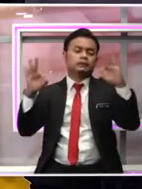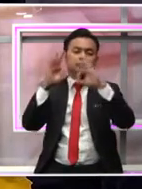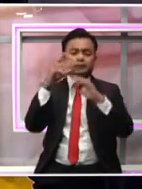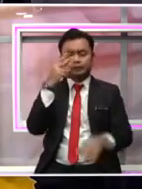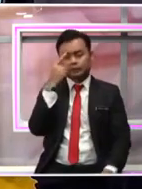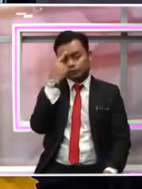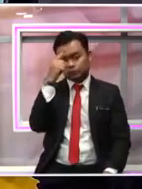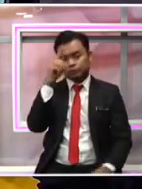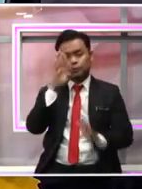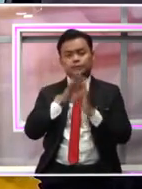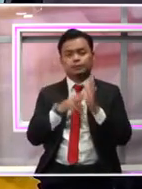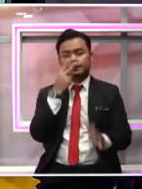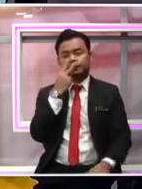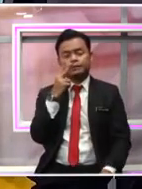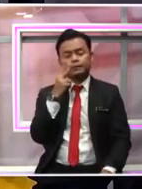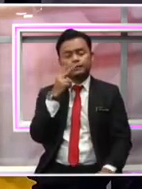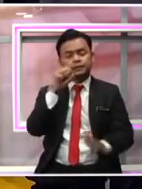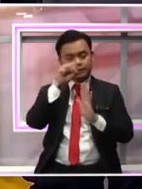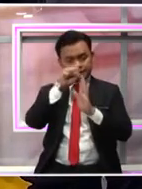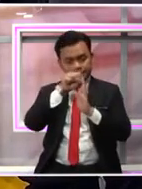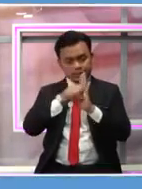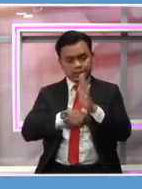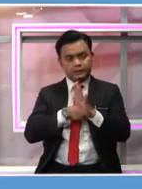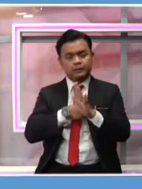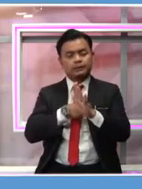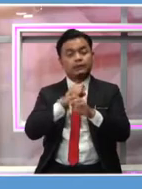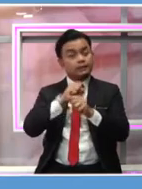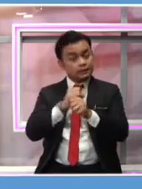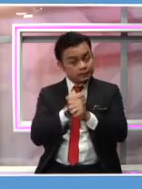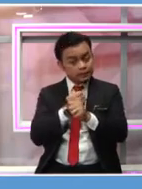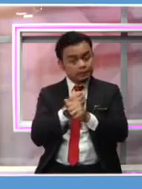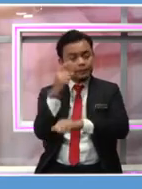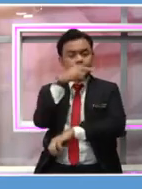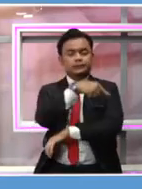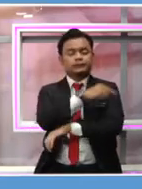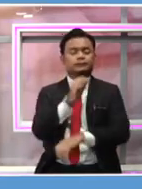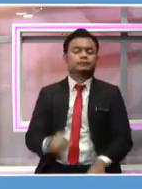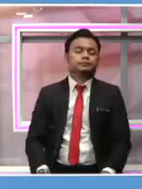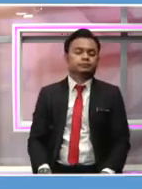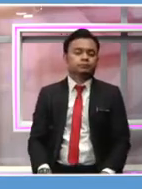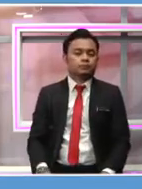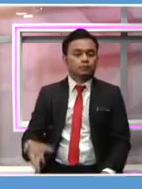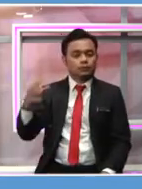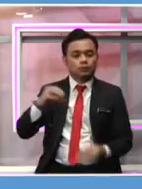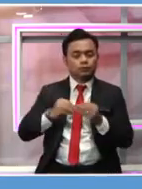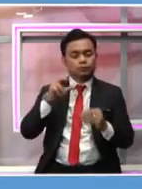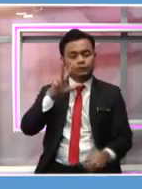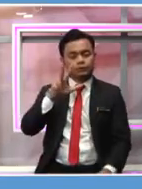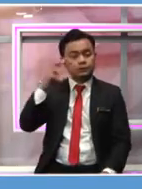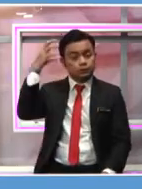seterusnya anak-anak yang ketiga otak merupakan organ paling penting